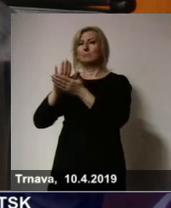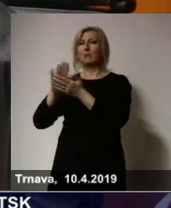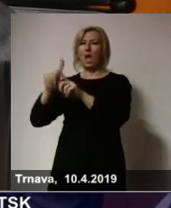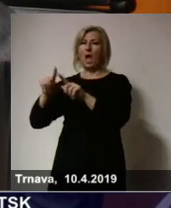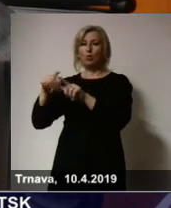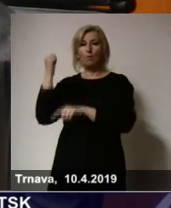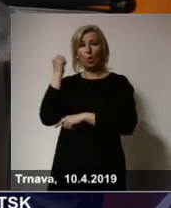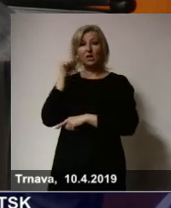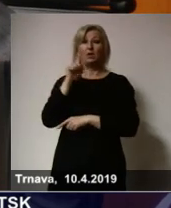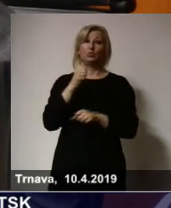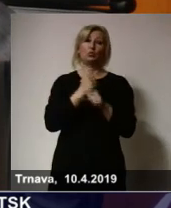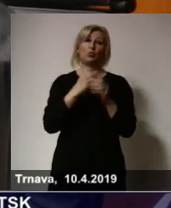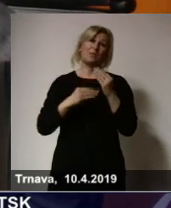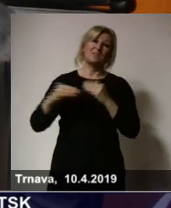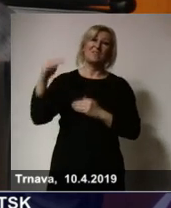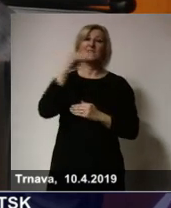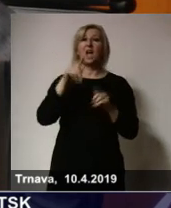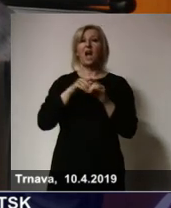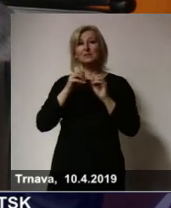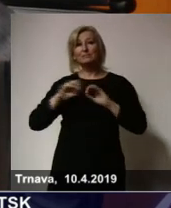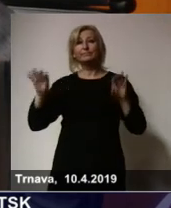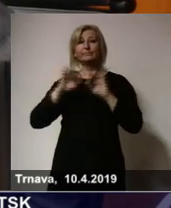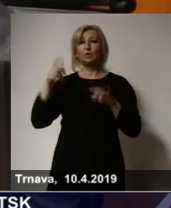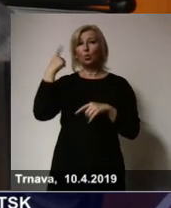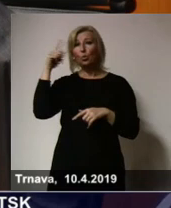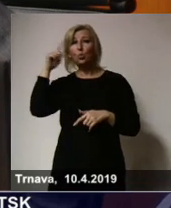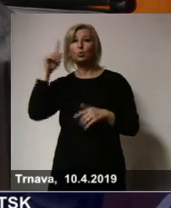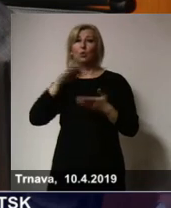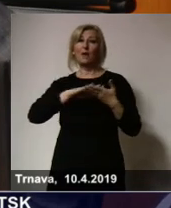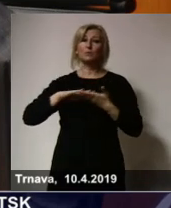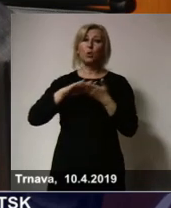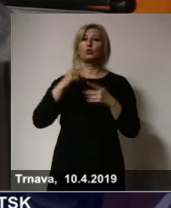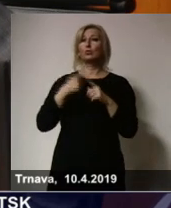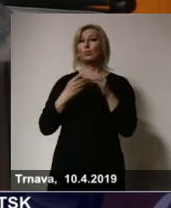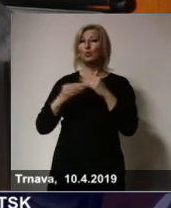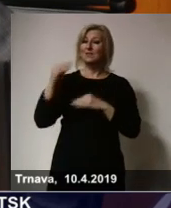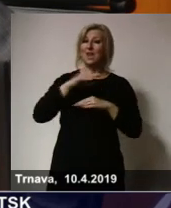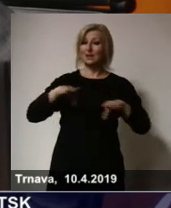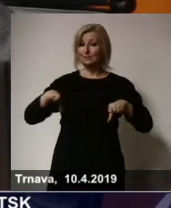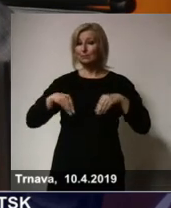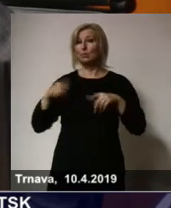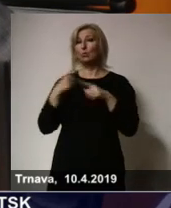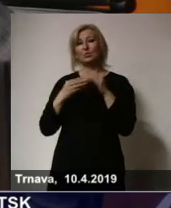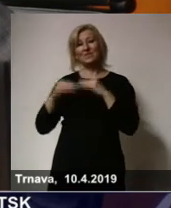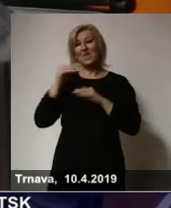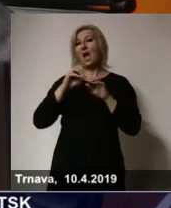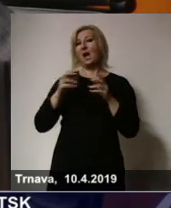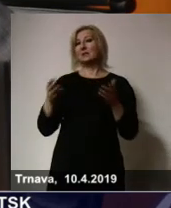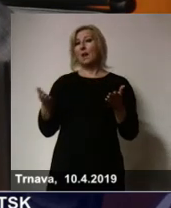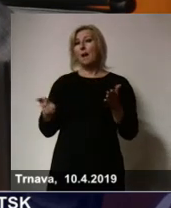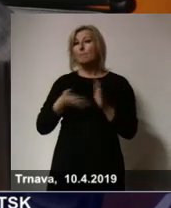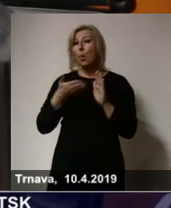a v spoločnosti vyššiu mieru akceptácie, ako aj vyššiu mieru propagácie. Za úrad